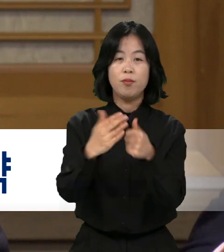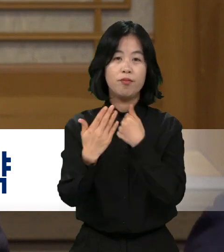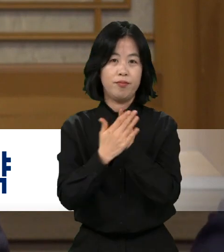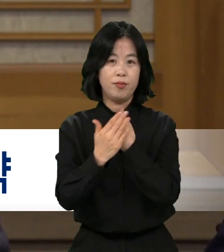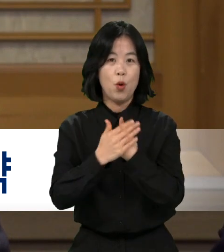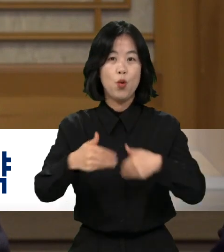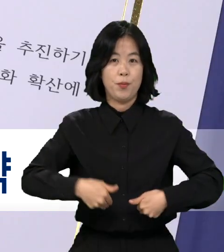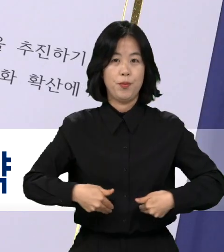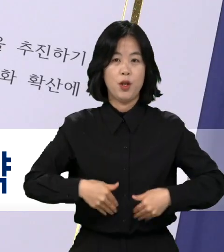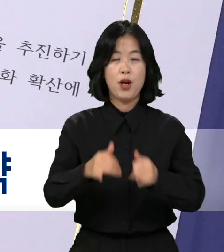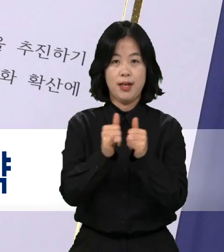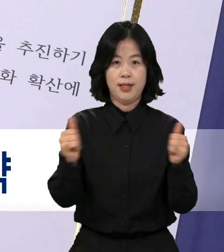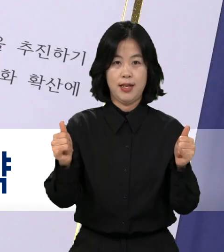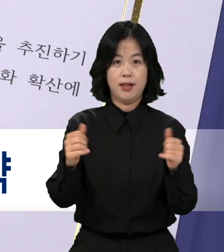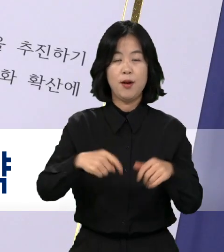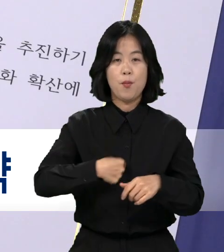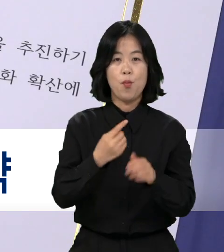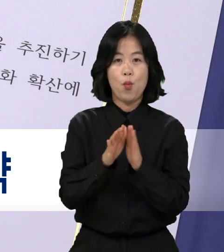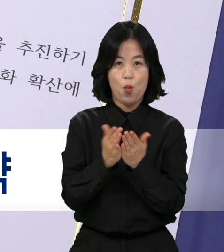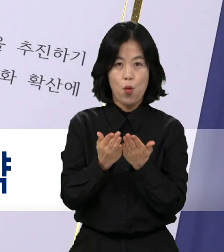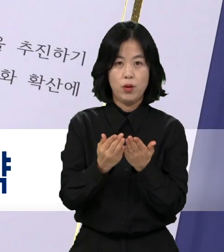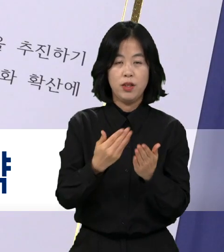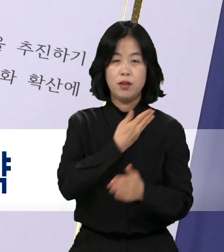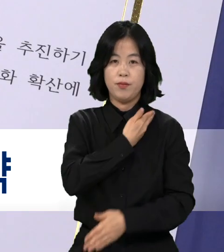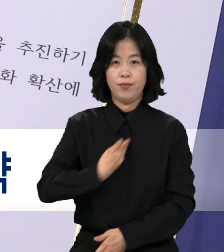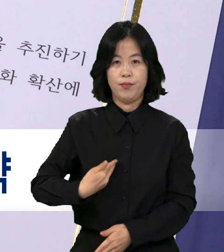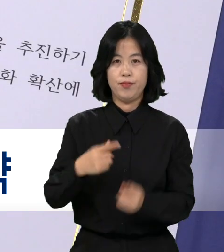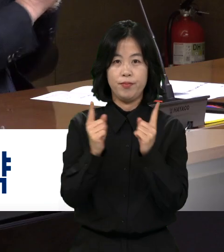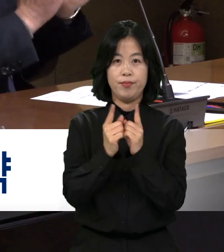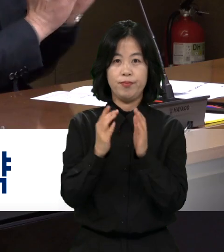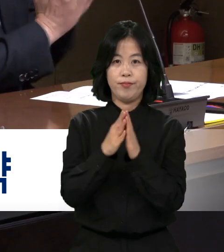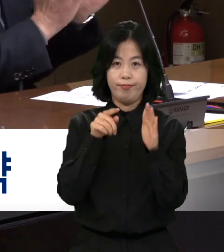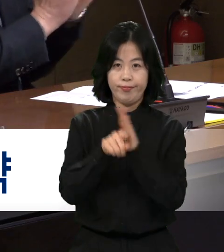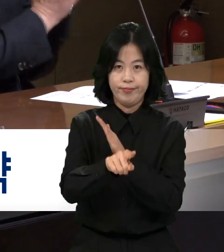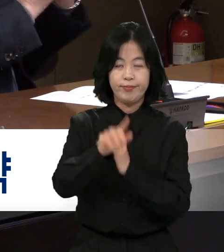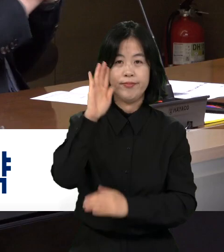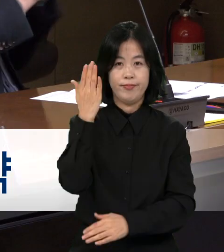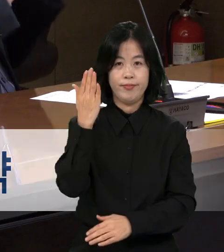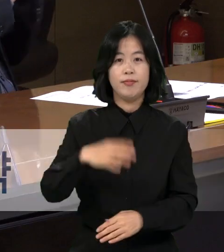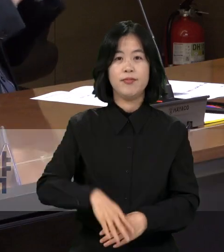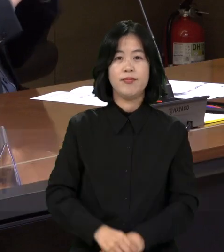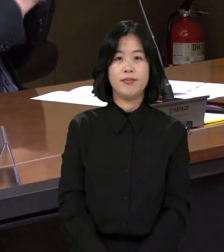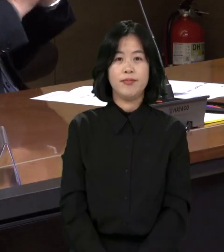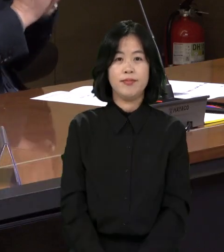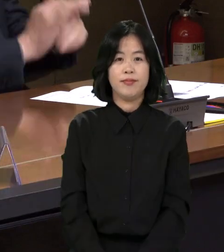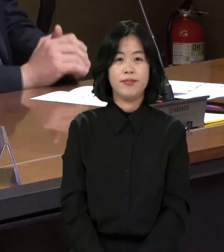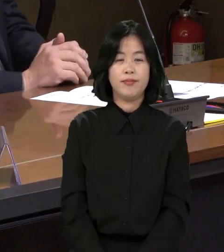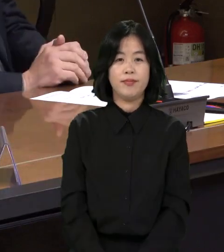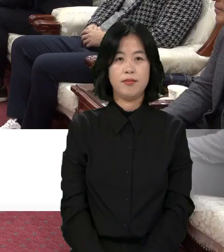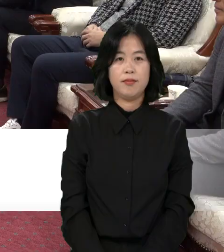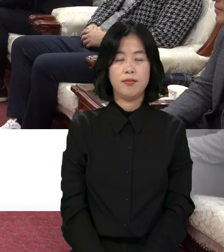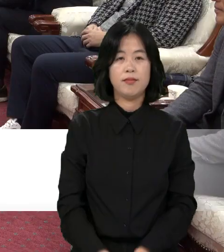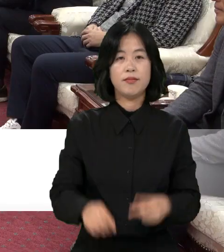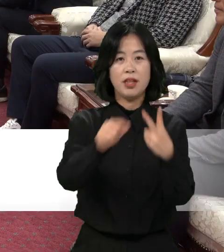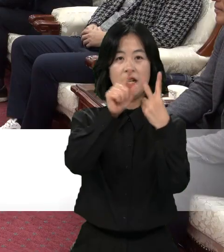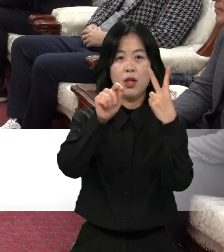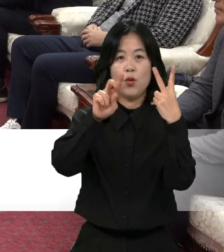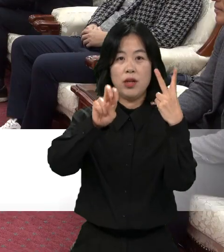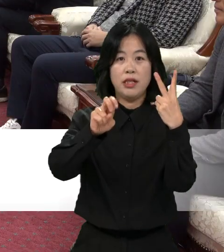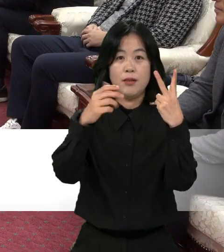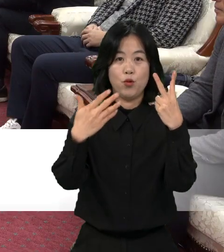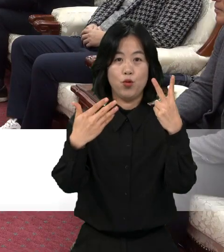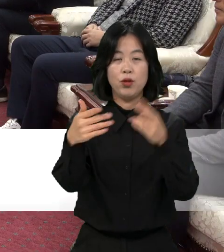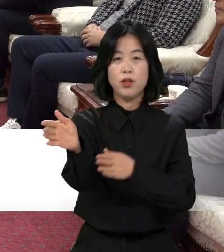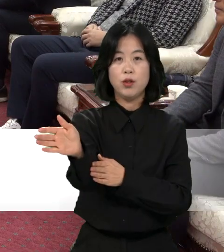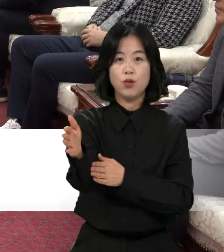비용지원을 원하는 대상자는 거주지 읍면동 행정복지센터를 방문해 신청하면 됩니다